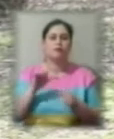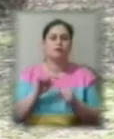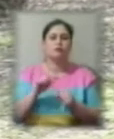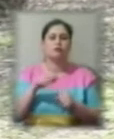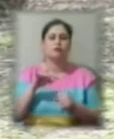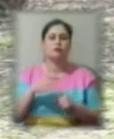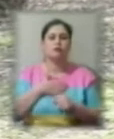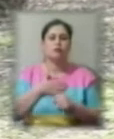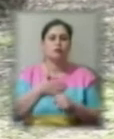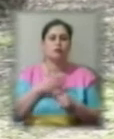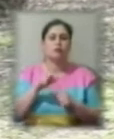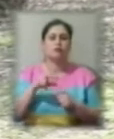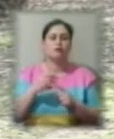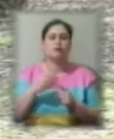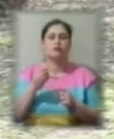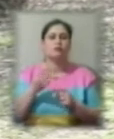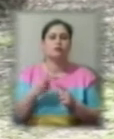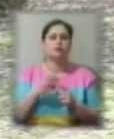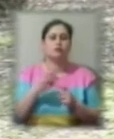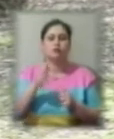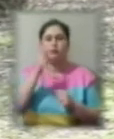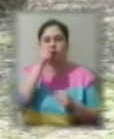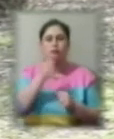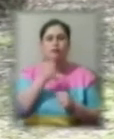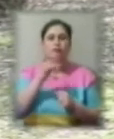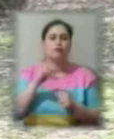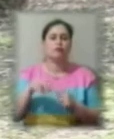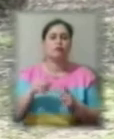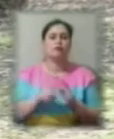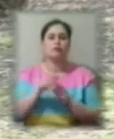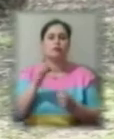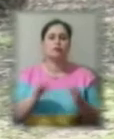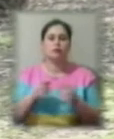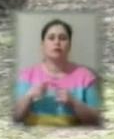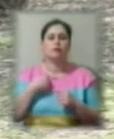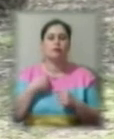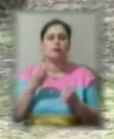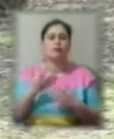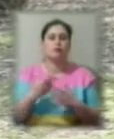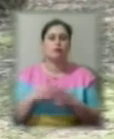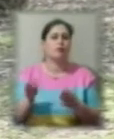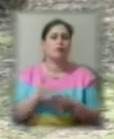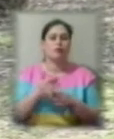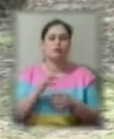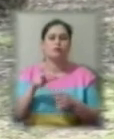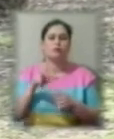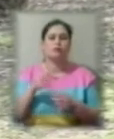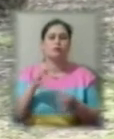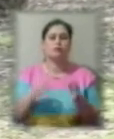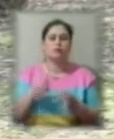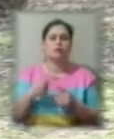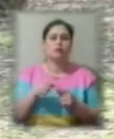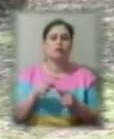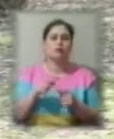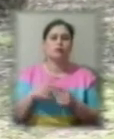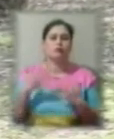Але десь через місяць від того, як почався суд, мене просто було видалено із залу суду і вже повернули